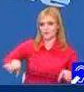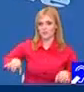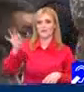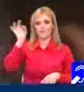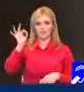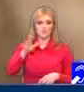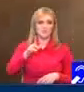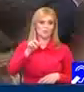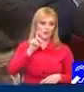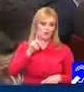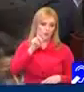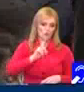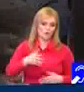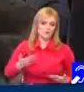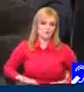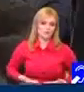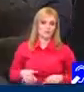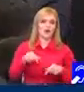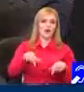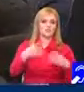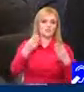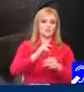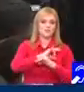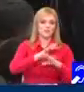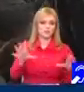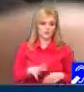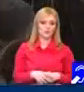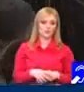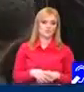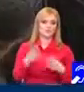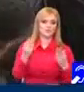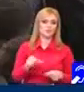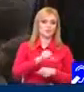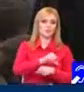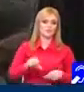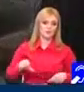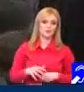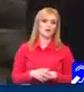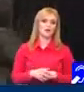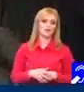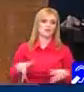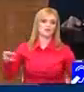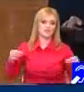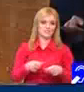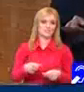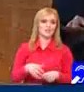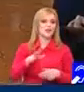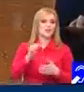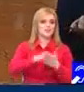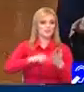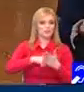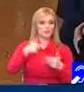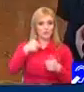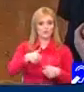a Autonomiei Locale și a lucrătorilor din administrația publică locală. Motiv bun pentru ca toți primarii și președinții de raioane să vină la